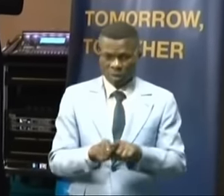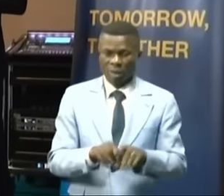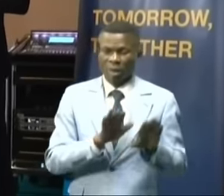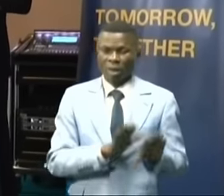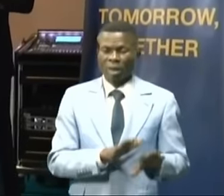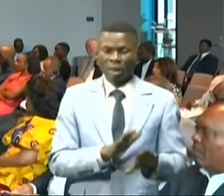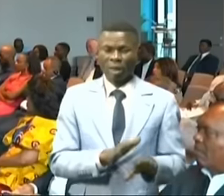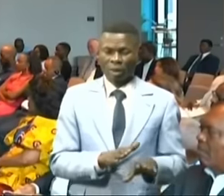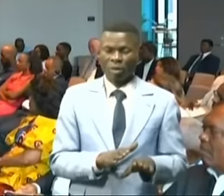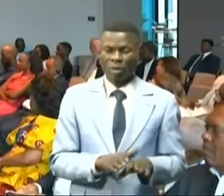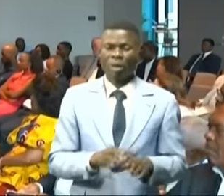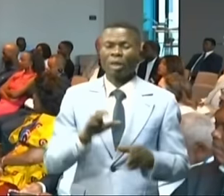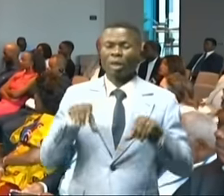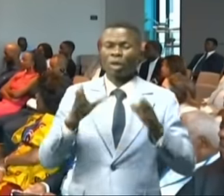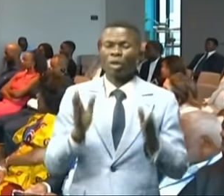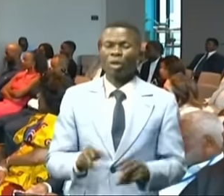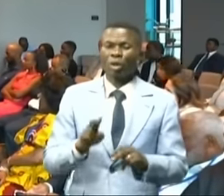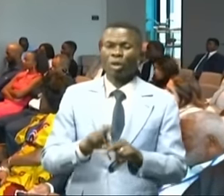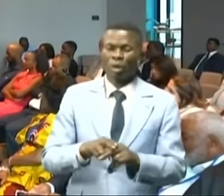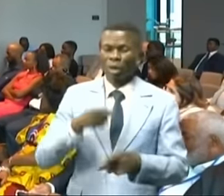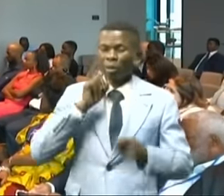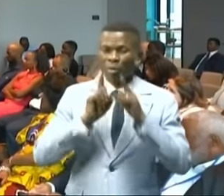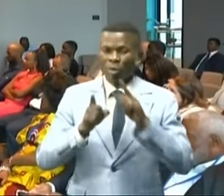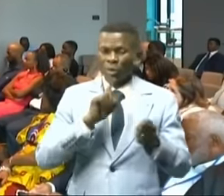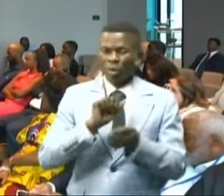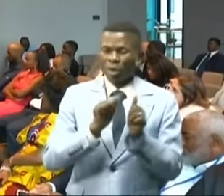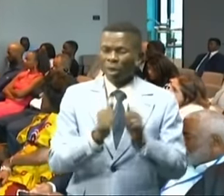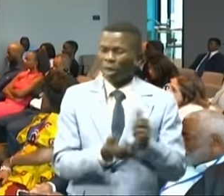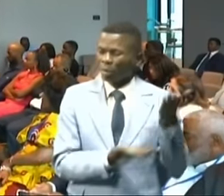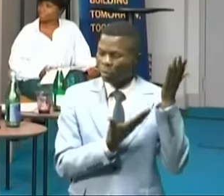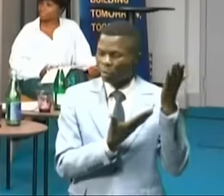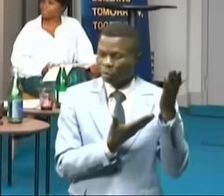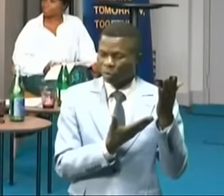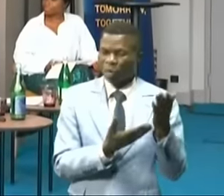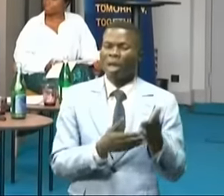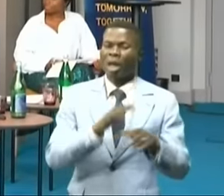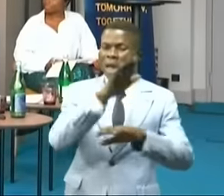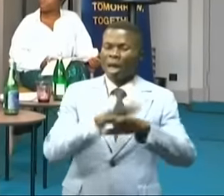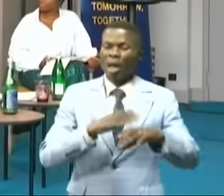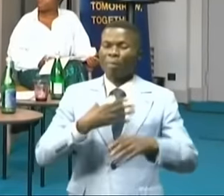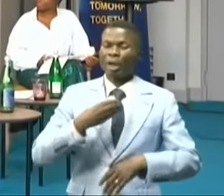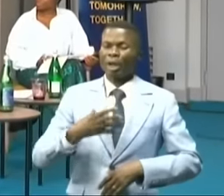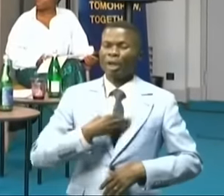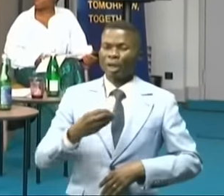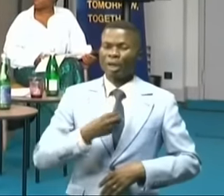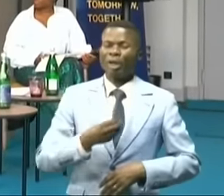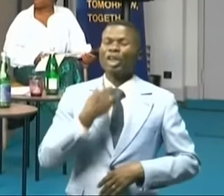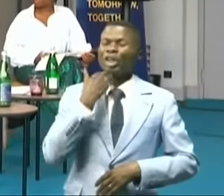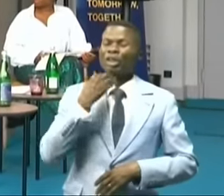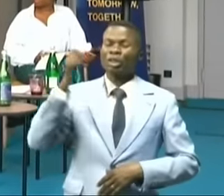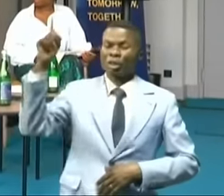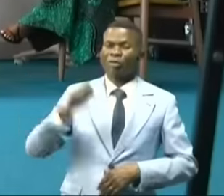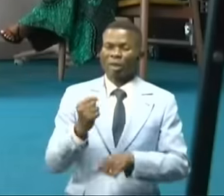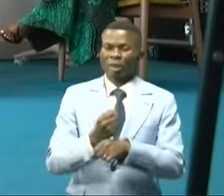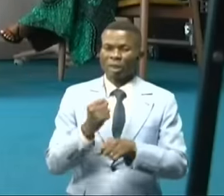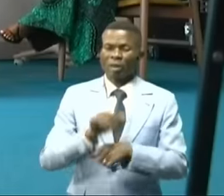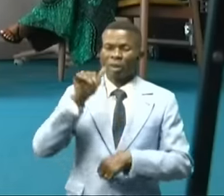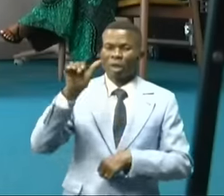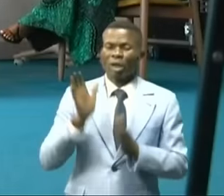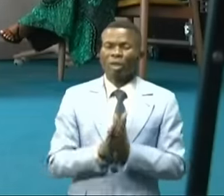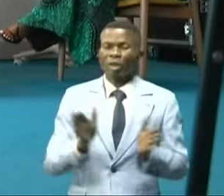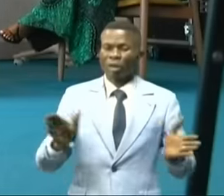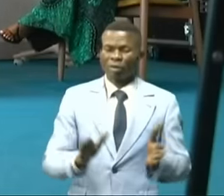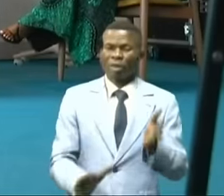des acteurs économiques clés pour discuter des possibilités d'investissement en RDC. Le directeur général AI de